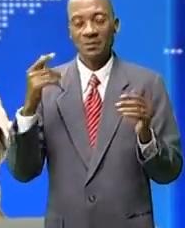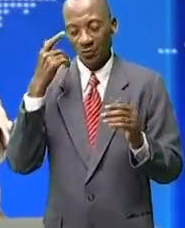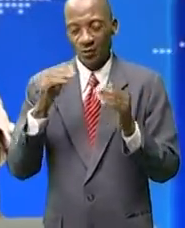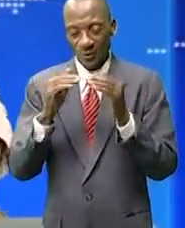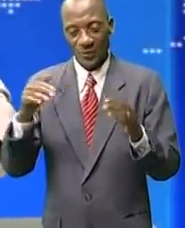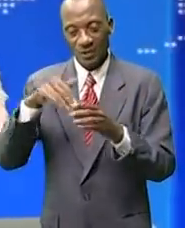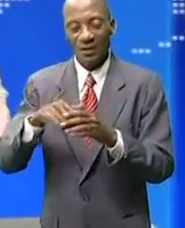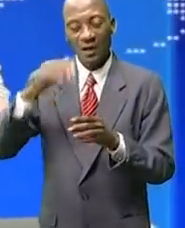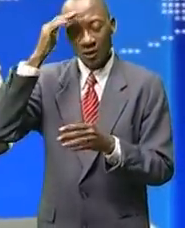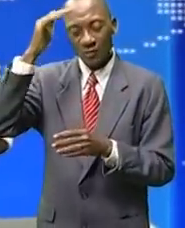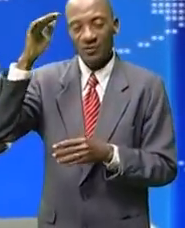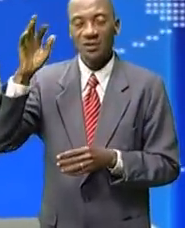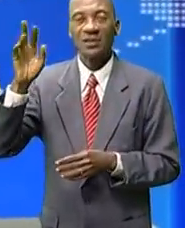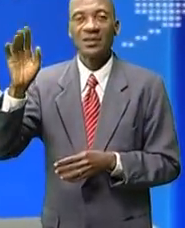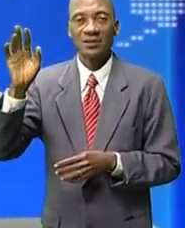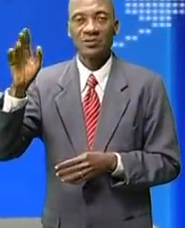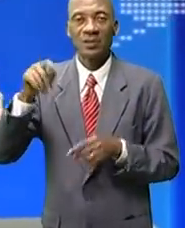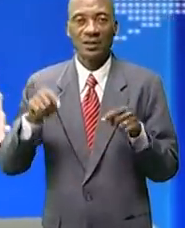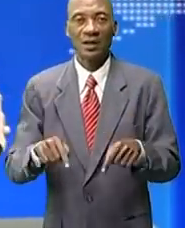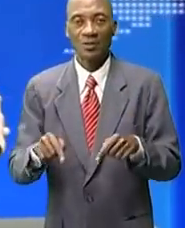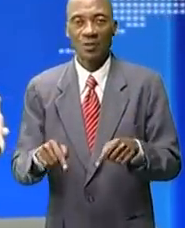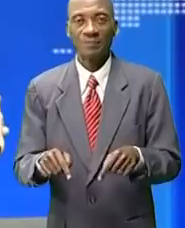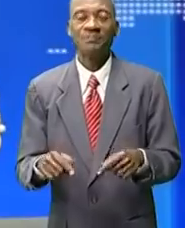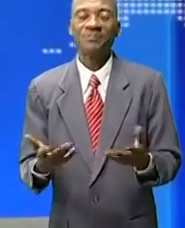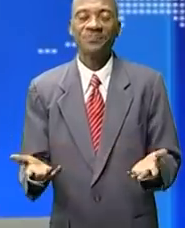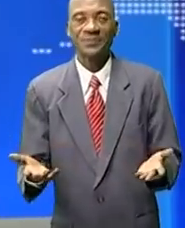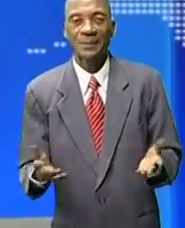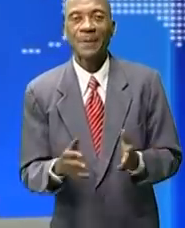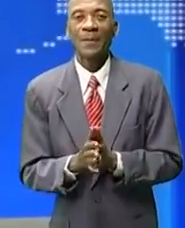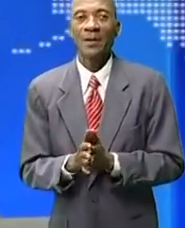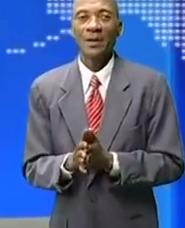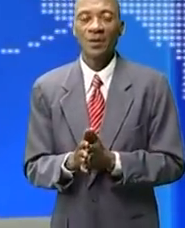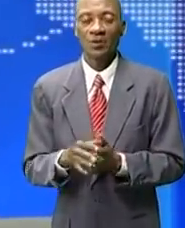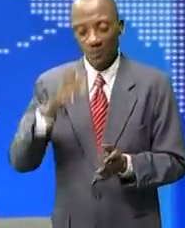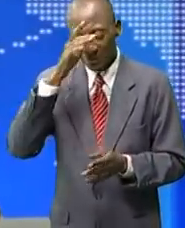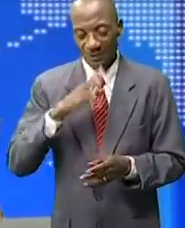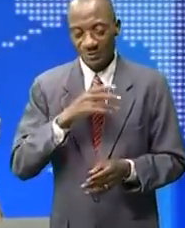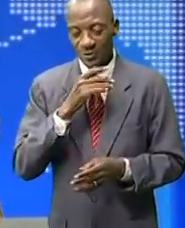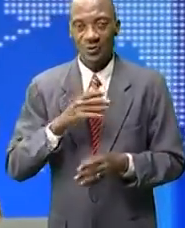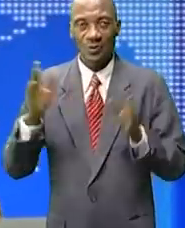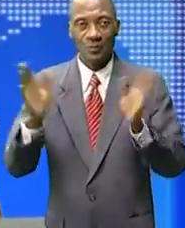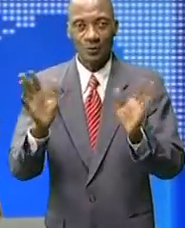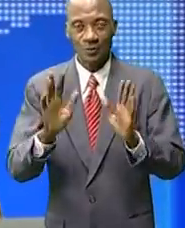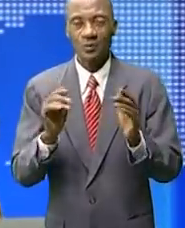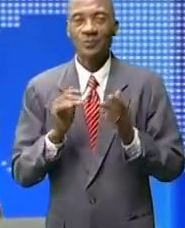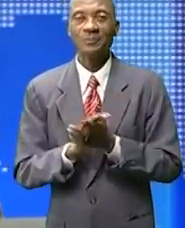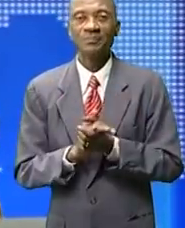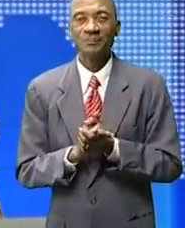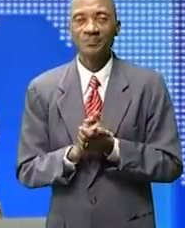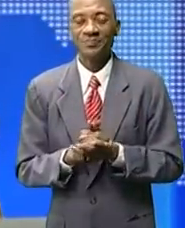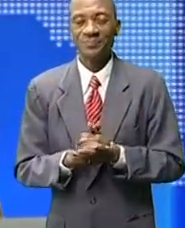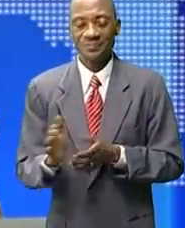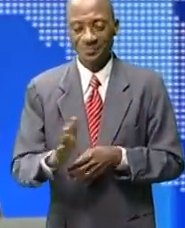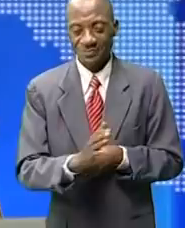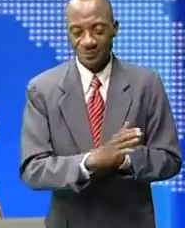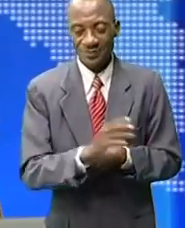l'étudiant Honoré Chama par un policier. Vous suivrez dans ce journal. Mesdames, Messieurs, bienvenue. Je le dis, inaugurée